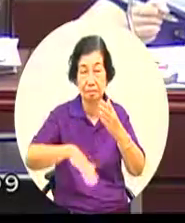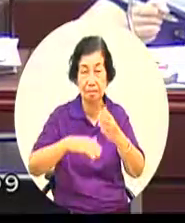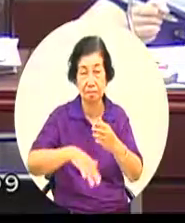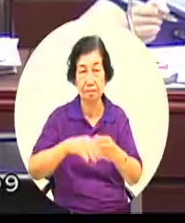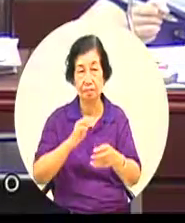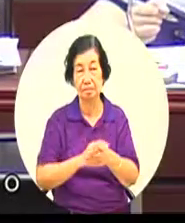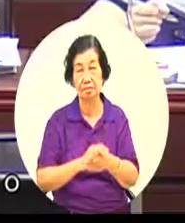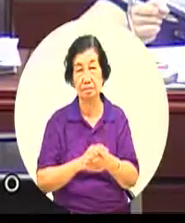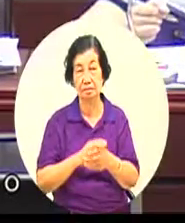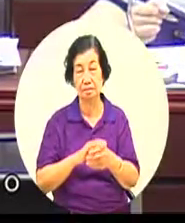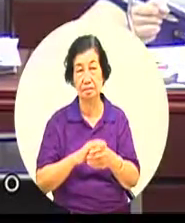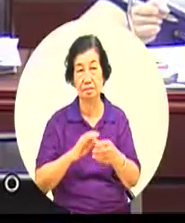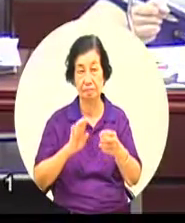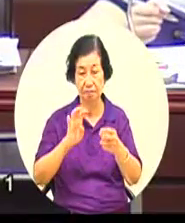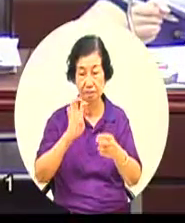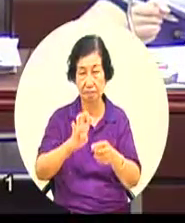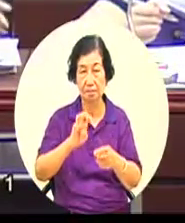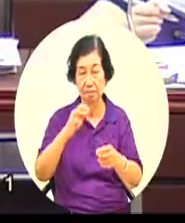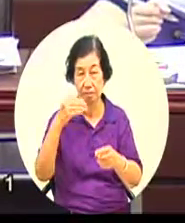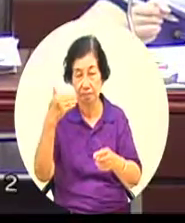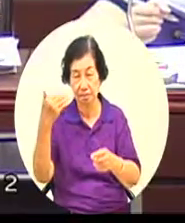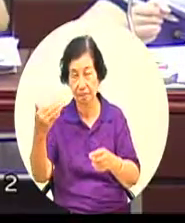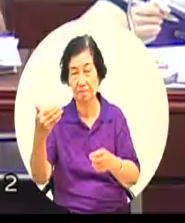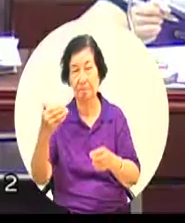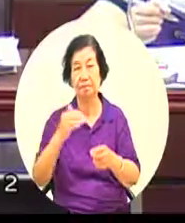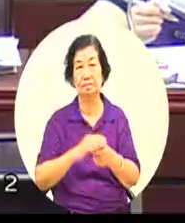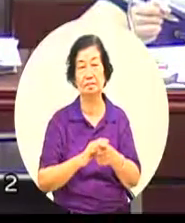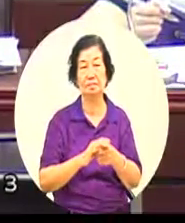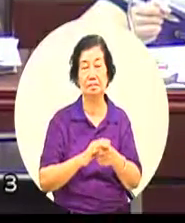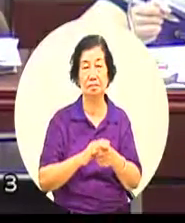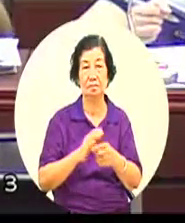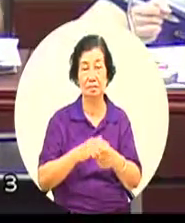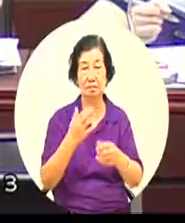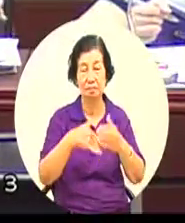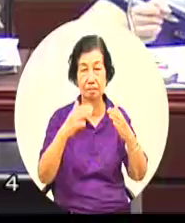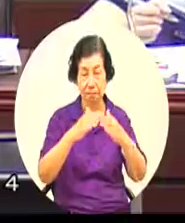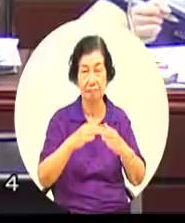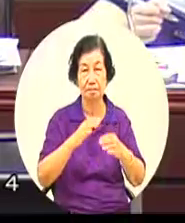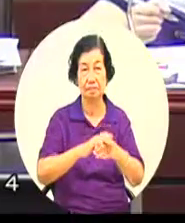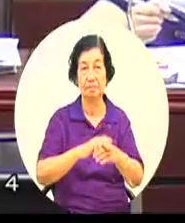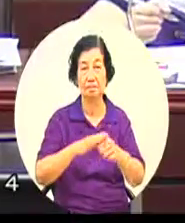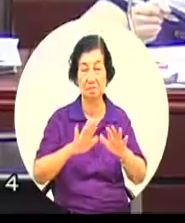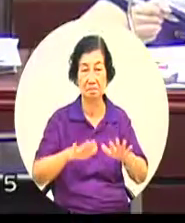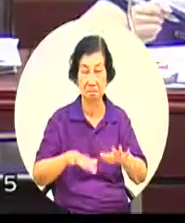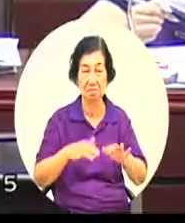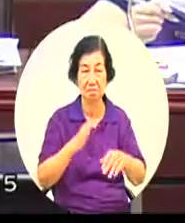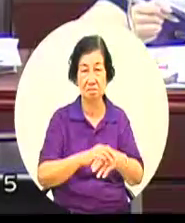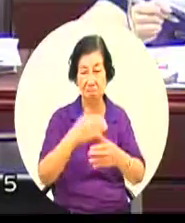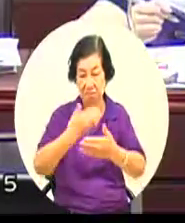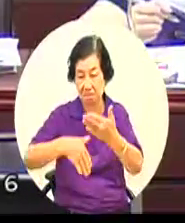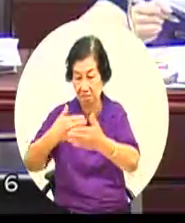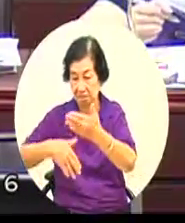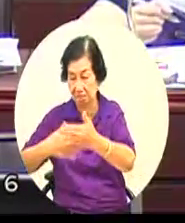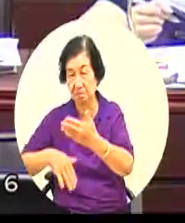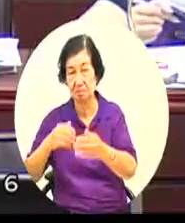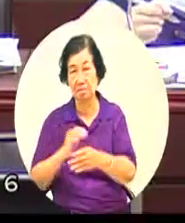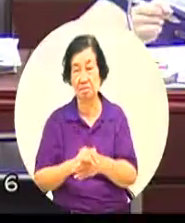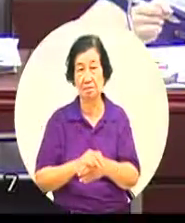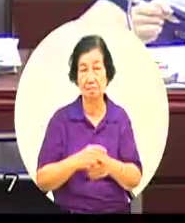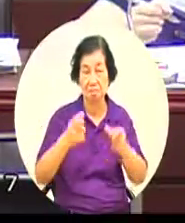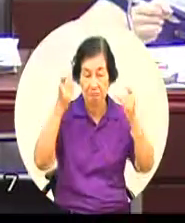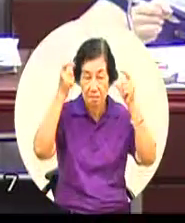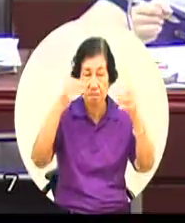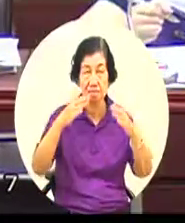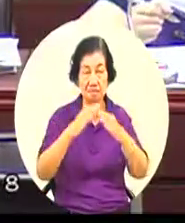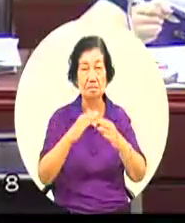校。然后总人数低于40个人的有10个学校，其实很清楚的，高雄市小班小校的学生